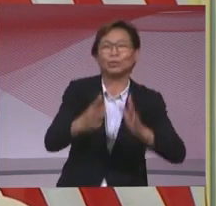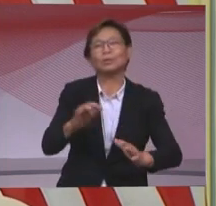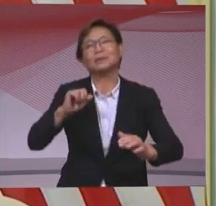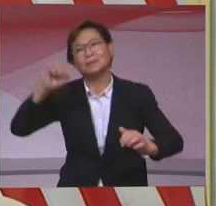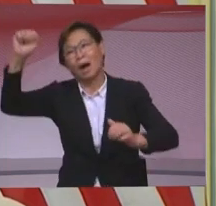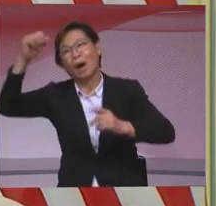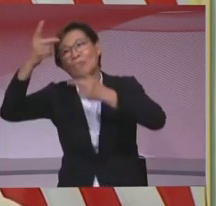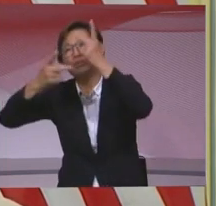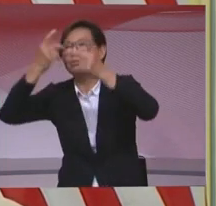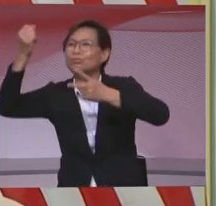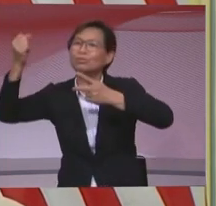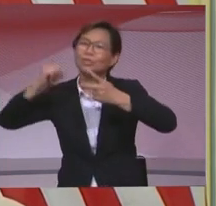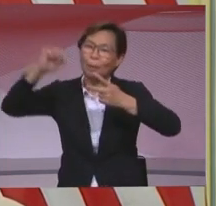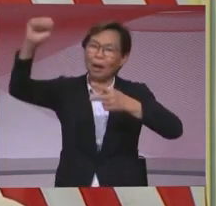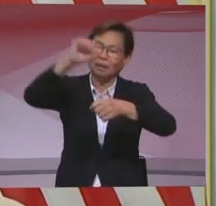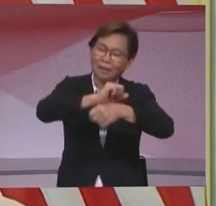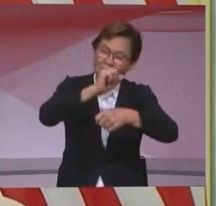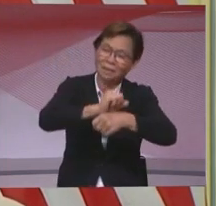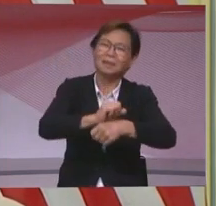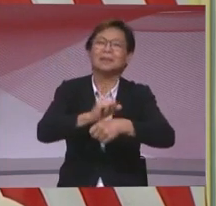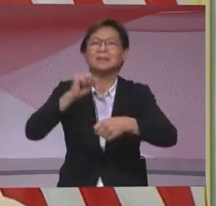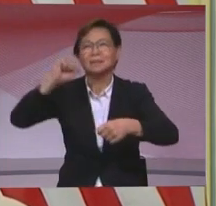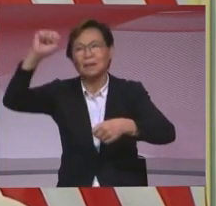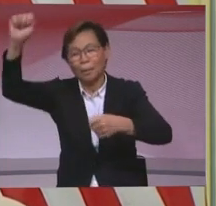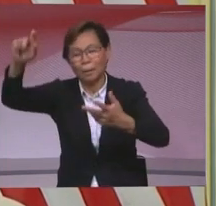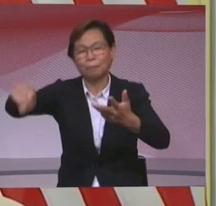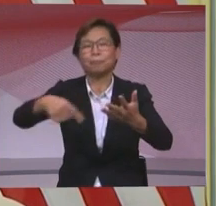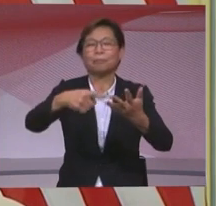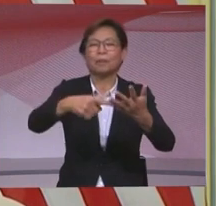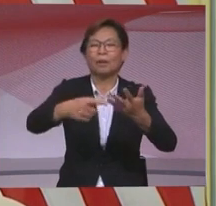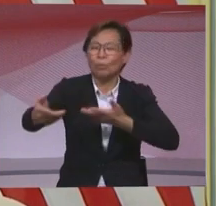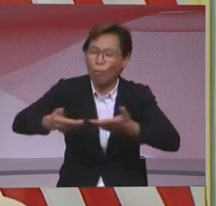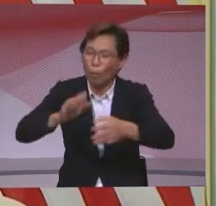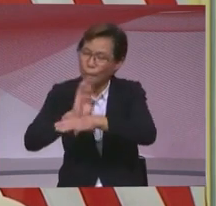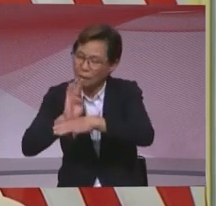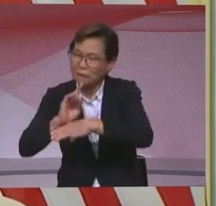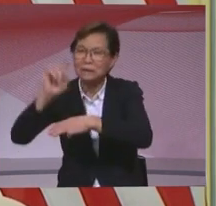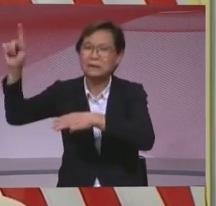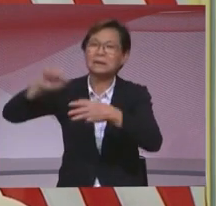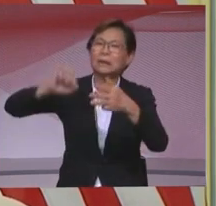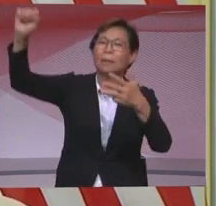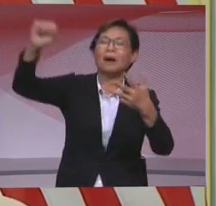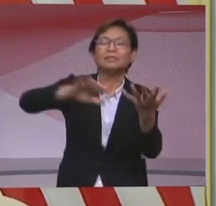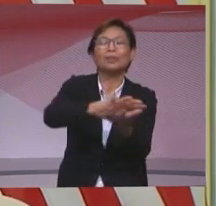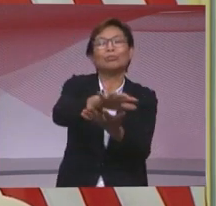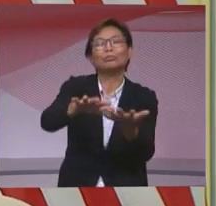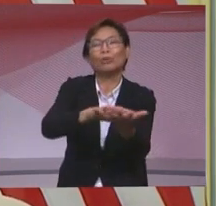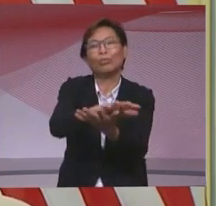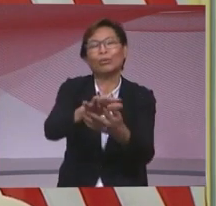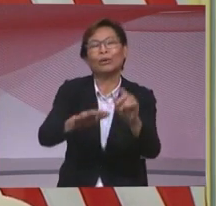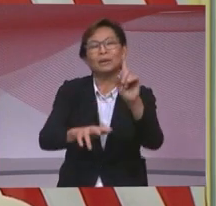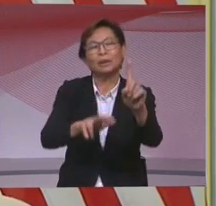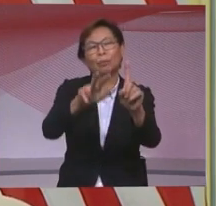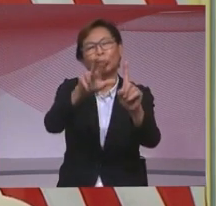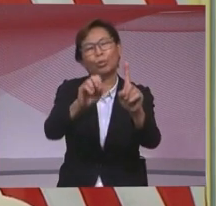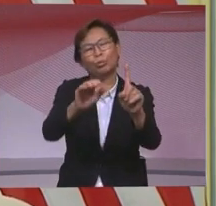Sabah, orang yang ada tugas rasmi di Sabah, ada yang mempunyai urusan perniagaan di Sabah. Jadi